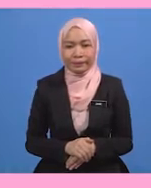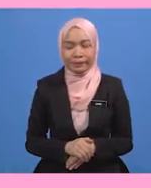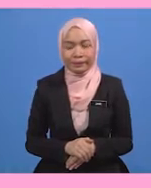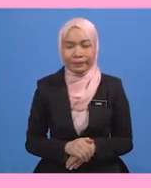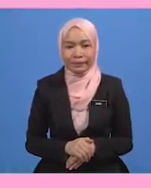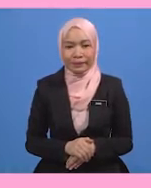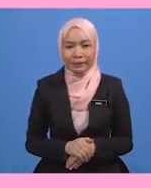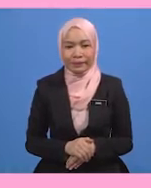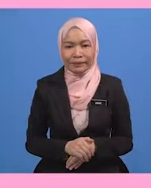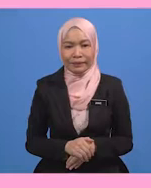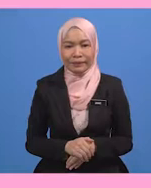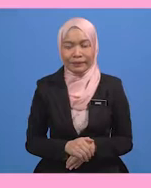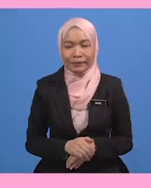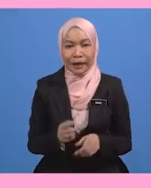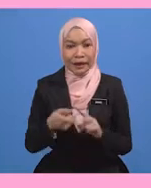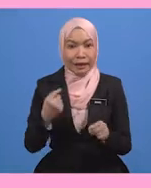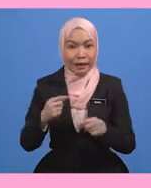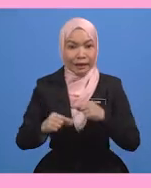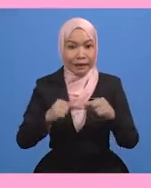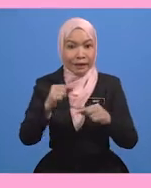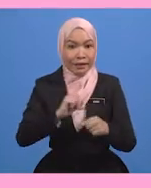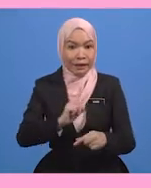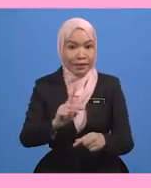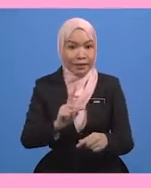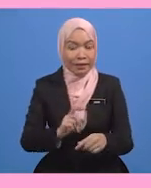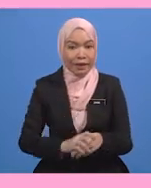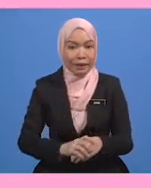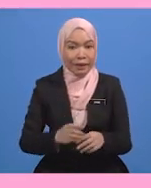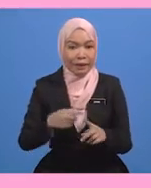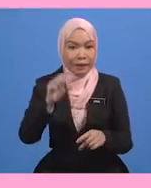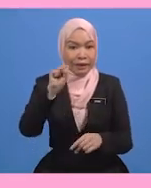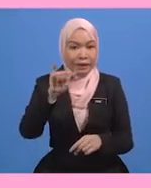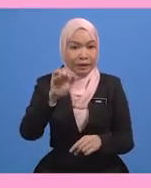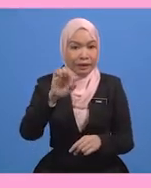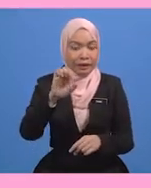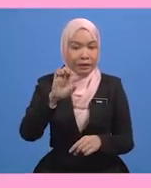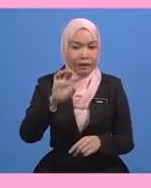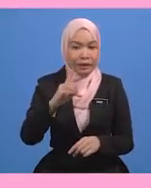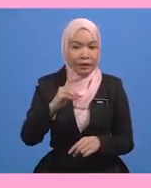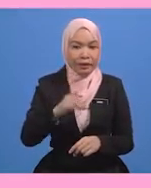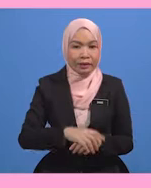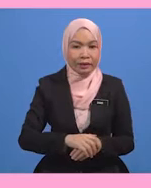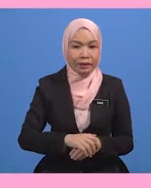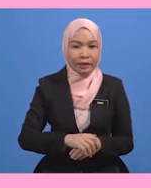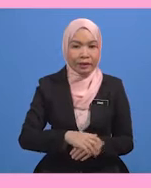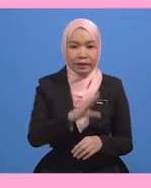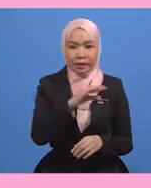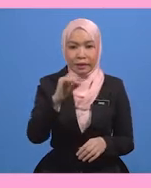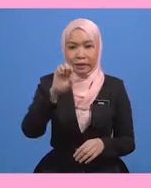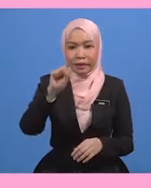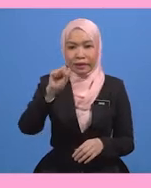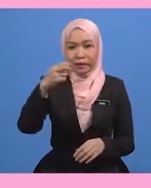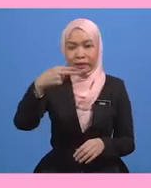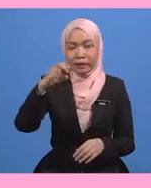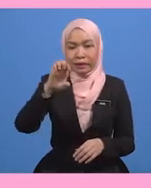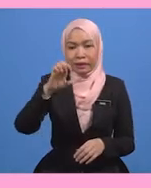kesinambungan daripada gerakan islah yang dicetuskan oleh Syed Jamaluddin Al-Afghani dan Syekh Muhammad Abduh